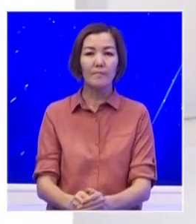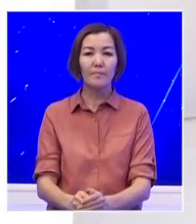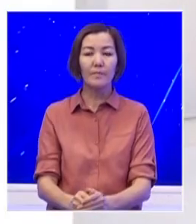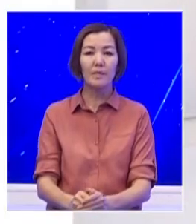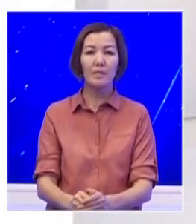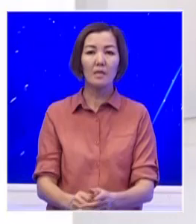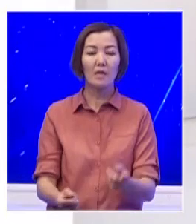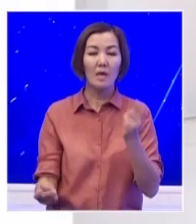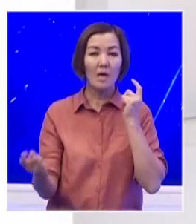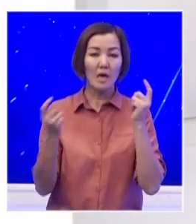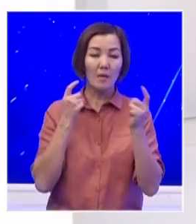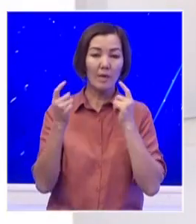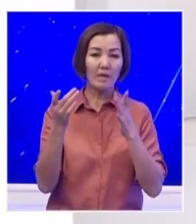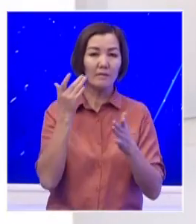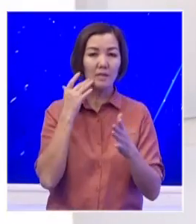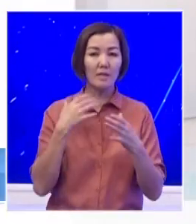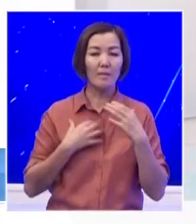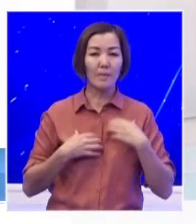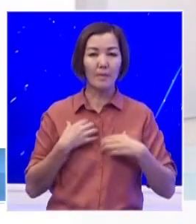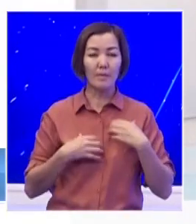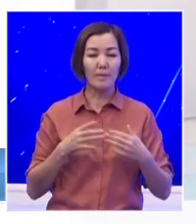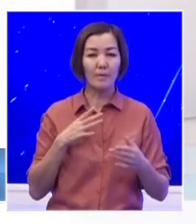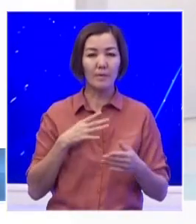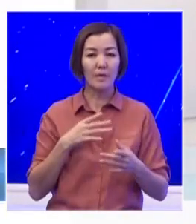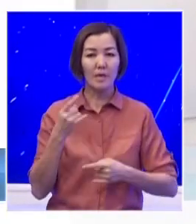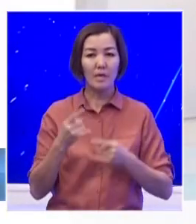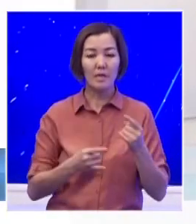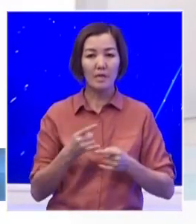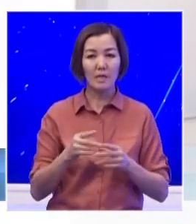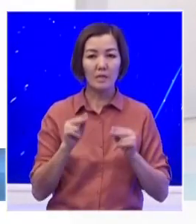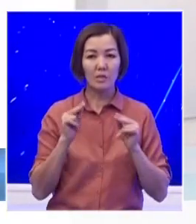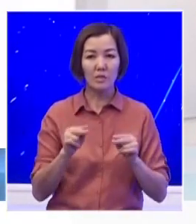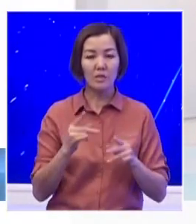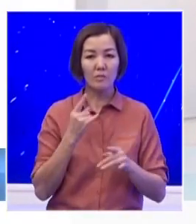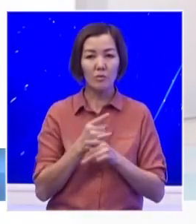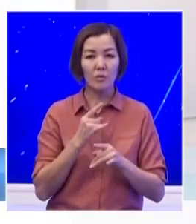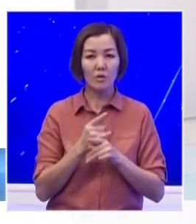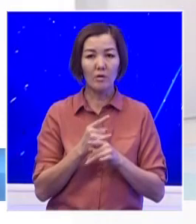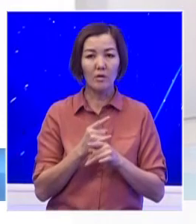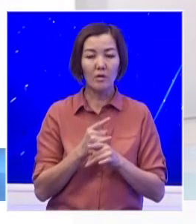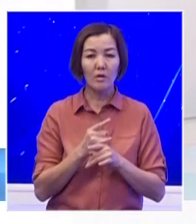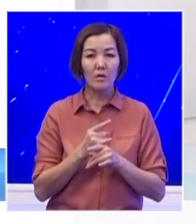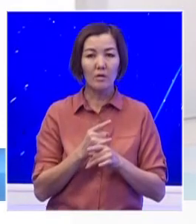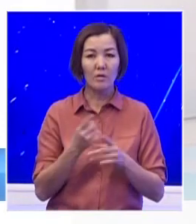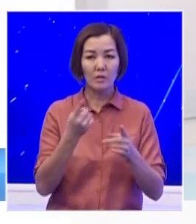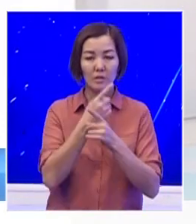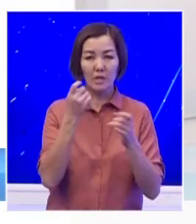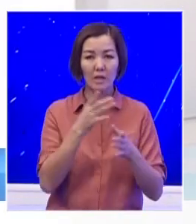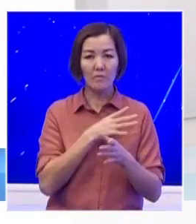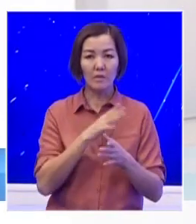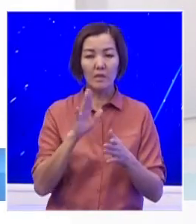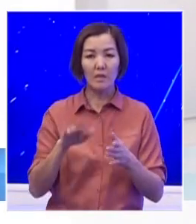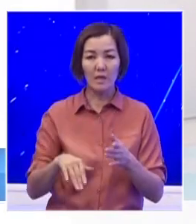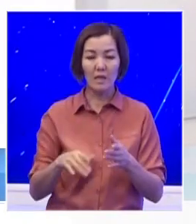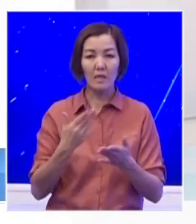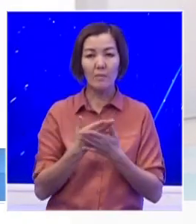Ақпаратты бірінші боп беруге асыққан кей әріптестеріміз немесе редакция ол ақпараттың шын немесе жалған екенін анықтамай жатып, жариялап жатады. Артынша